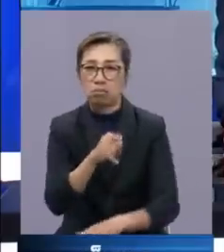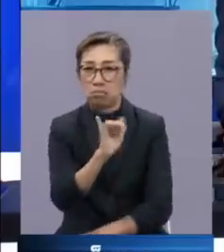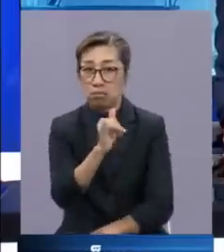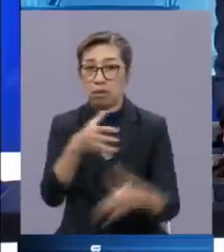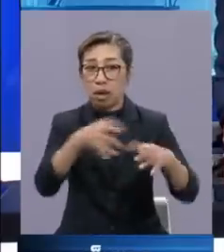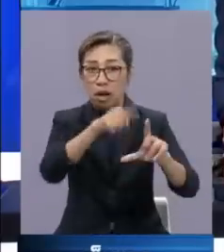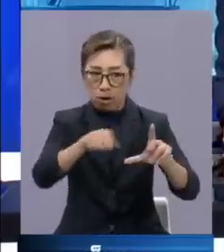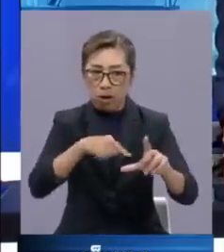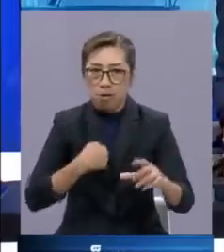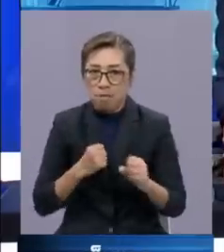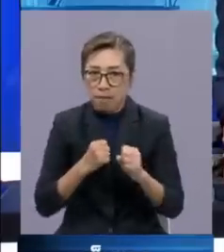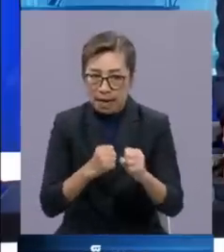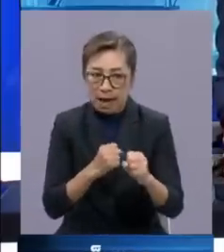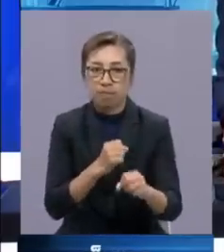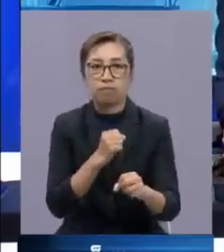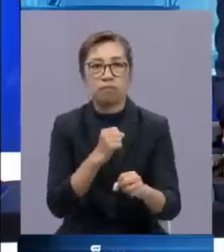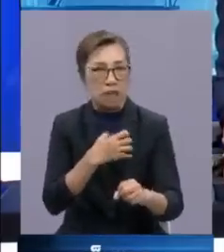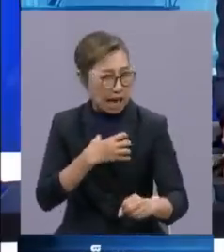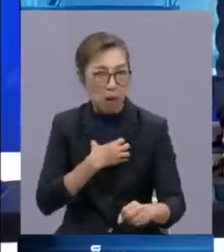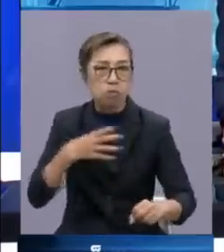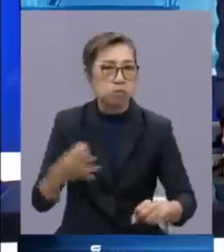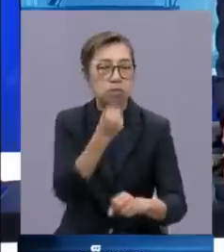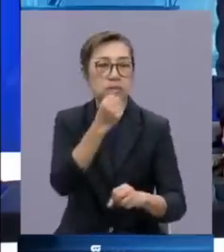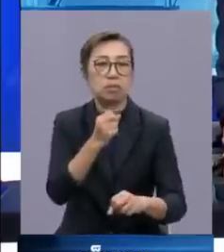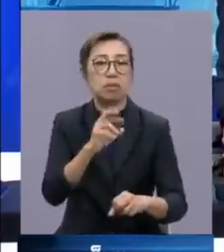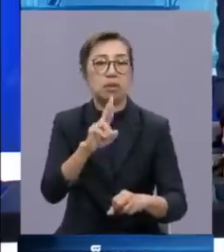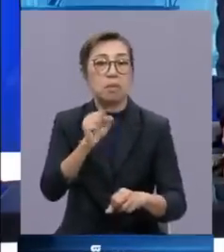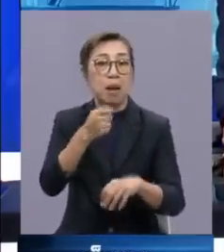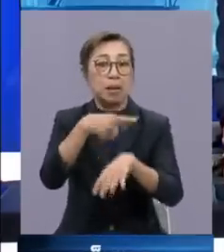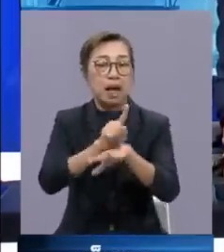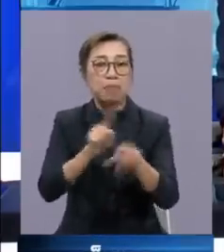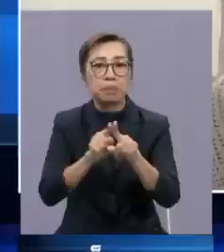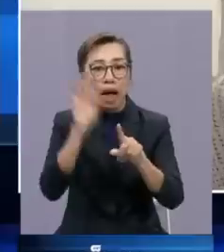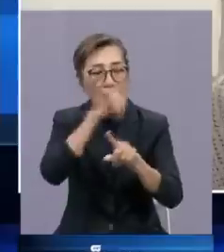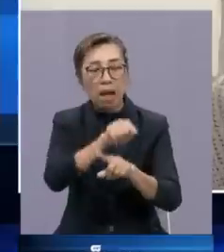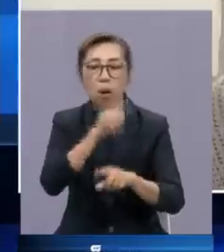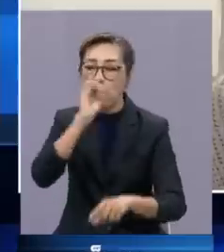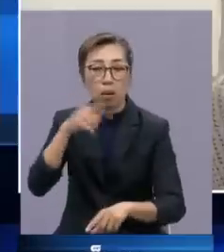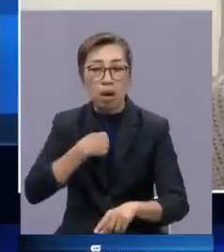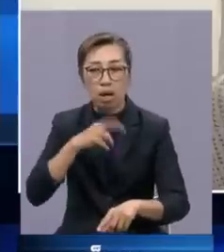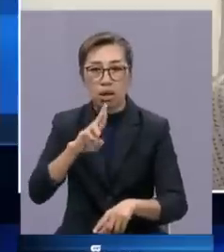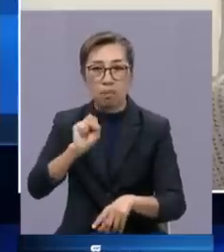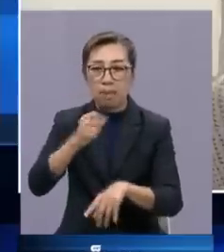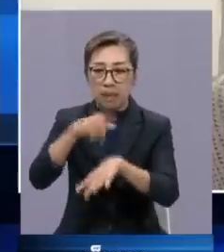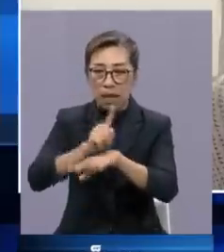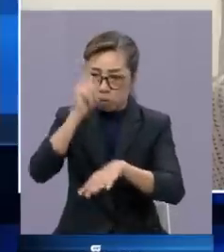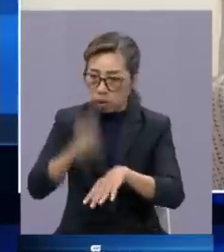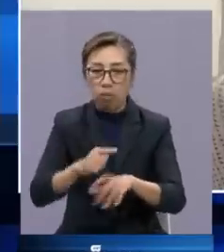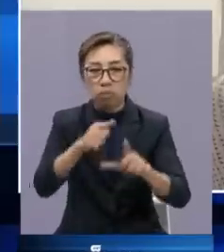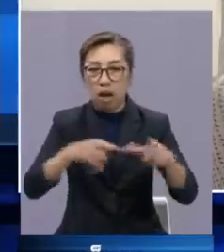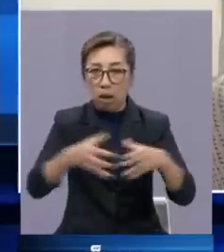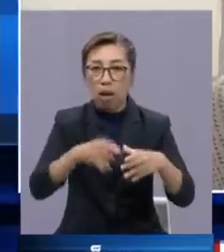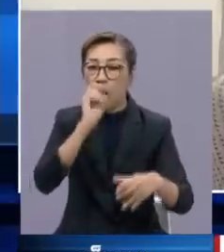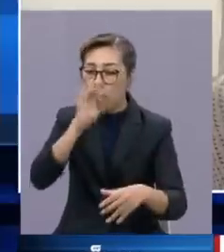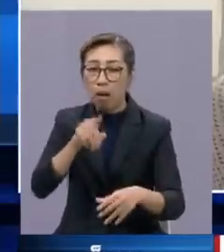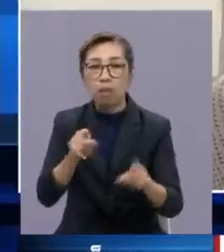เดินหน้าหักดิบพอสมควรเหมือนกันนะครับถ้าลักษณะที่พูดกันก็เหมือนมัดมือชกว่าตำแหน่งประธานสภาเนี่ยก็ต้องเป็นของทางก้าวไ